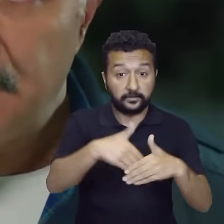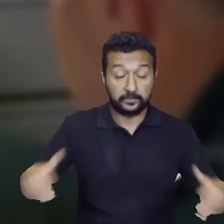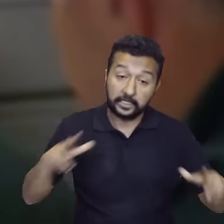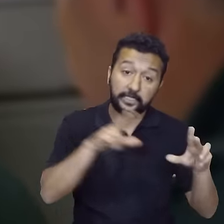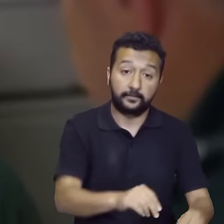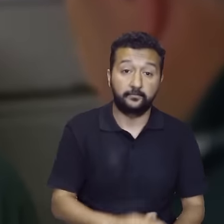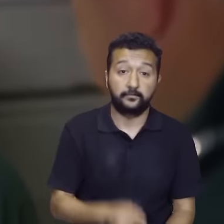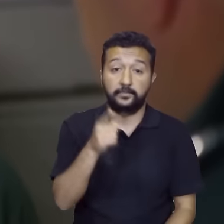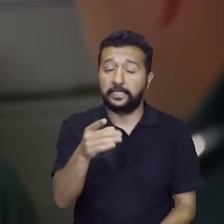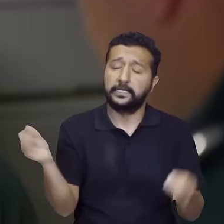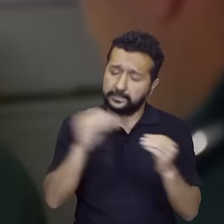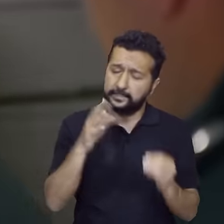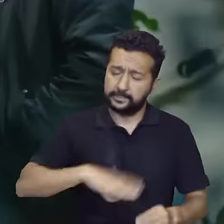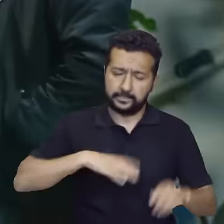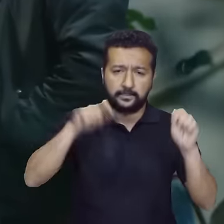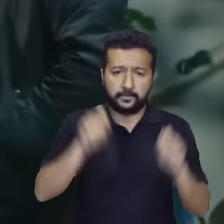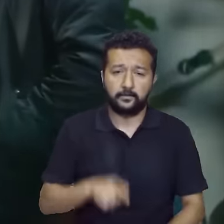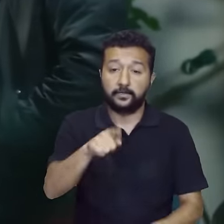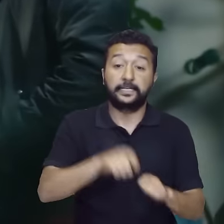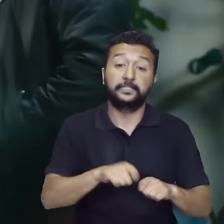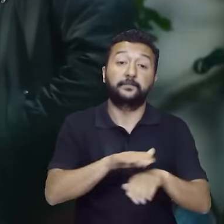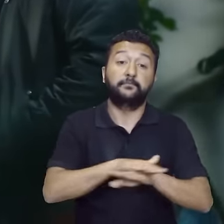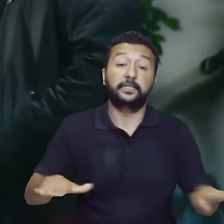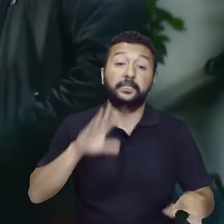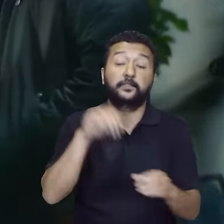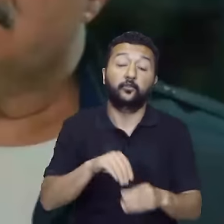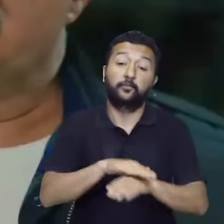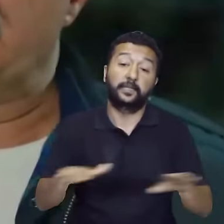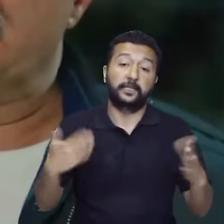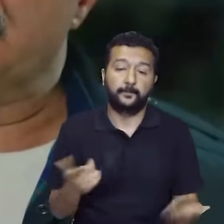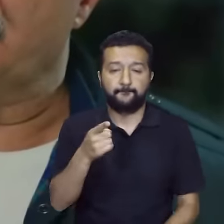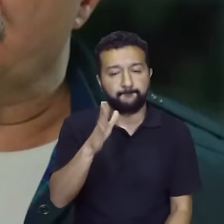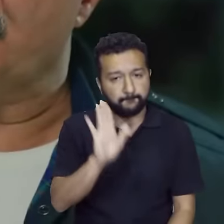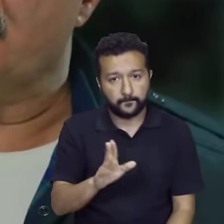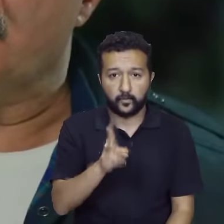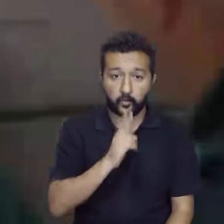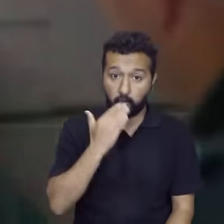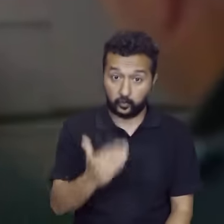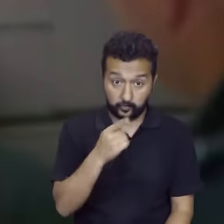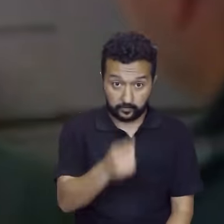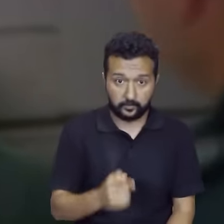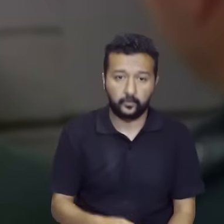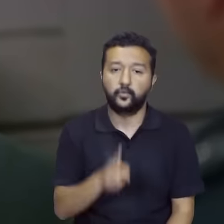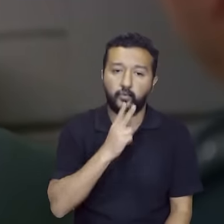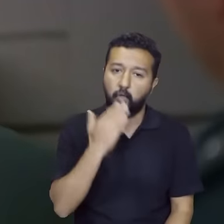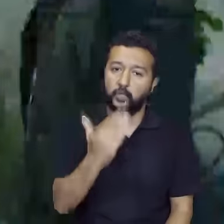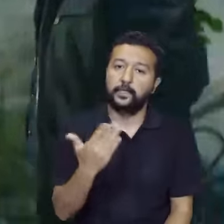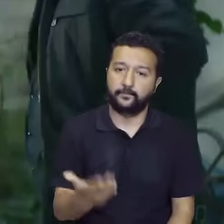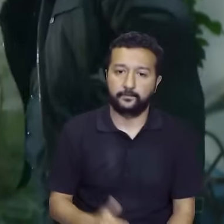Raylara yatarım. İstediğini yap Şener Efendi. Bu iş bitti. Bitti. Peki, son sözün.